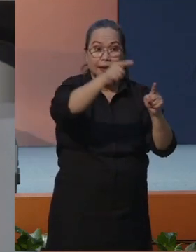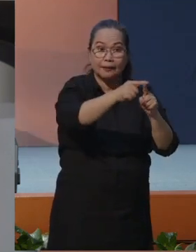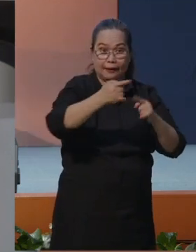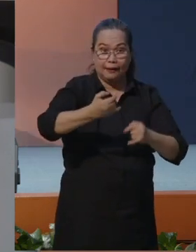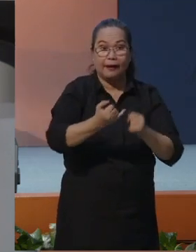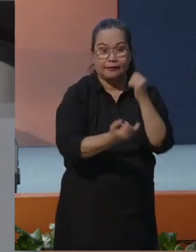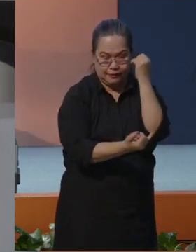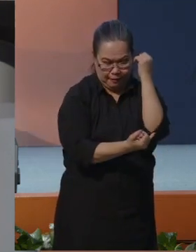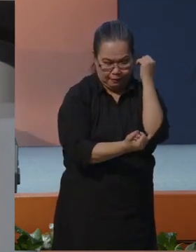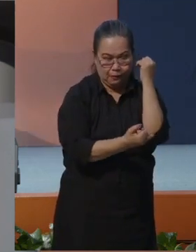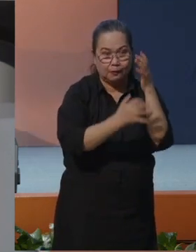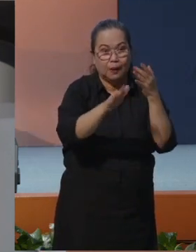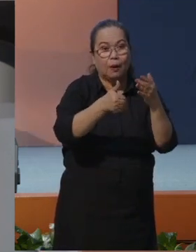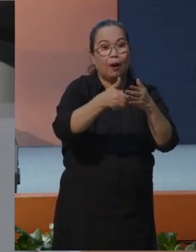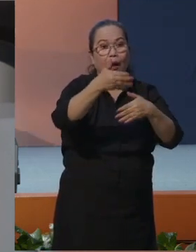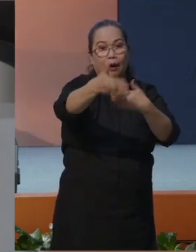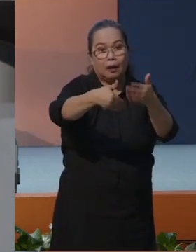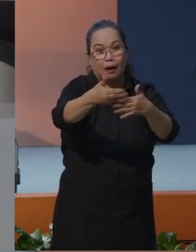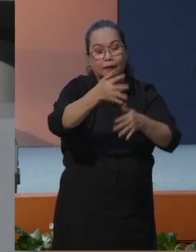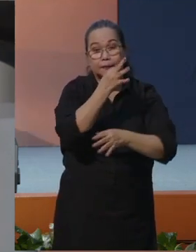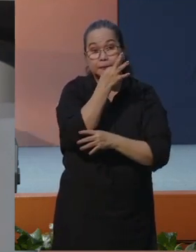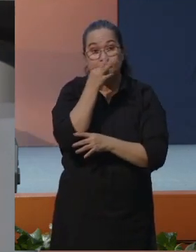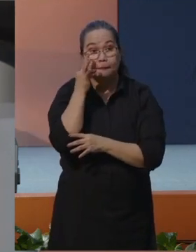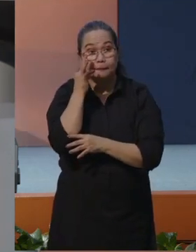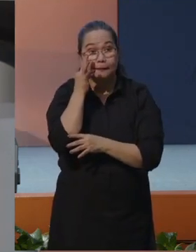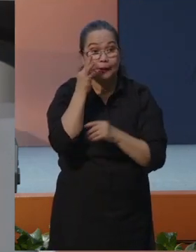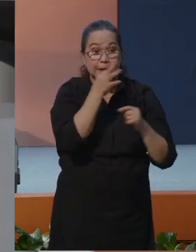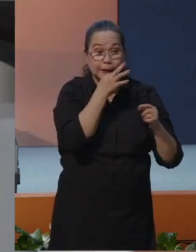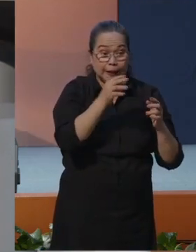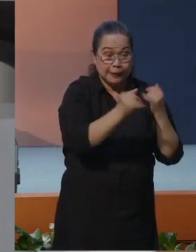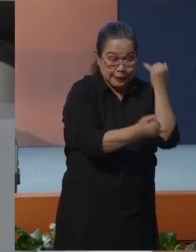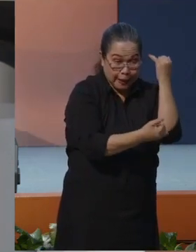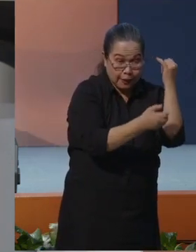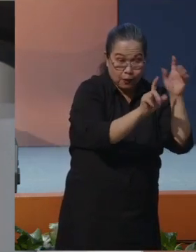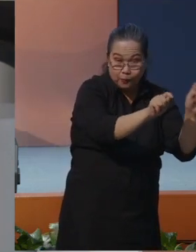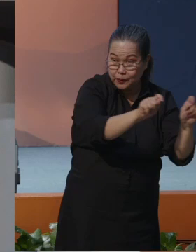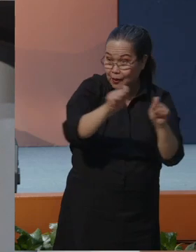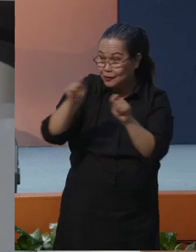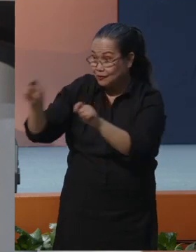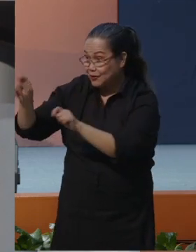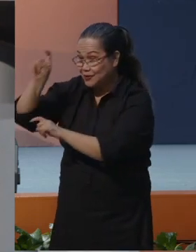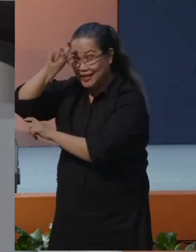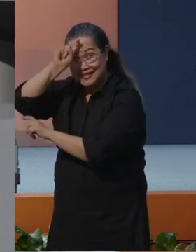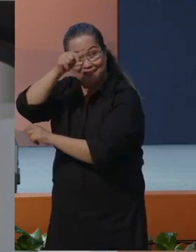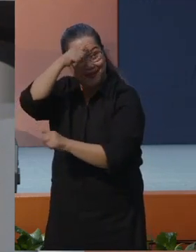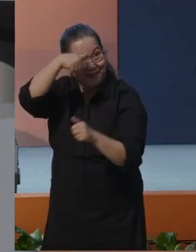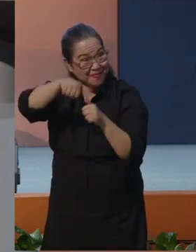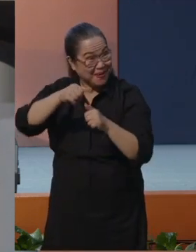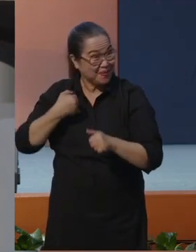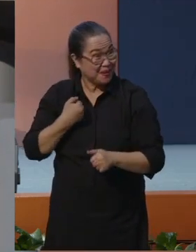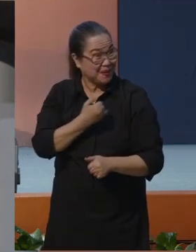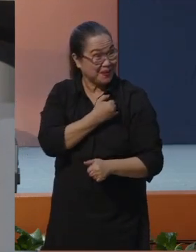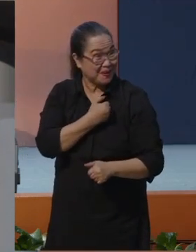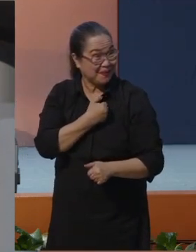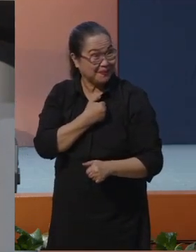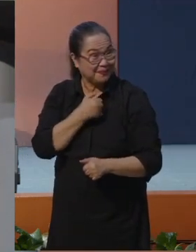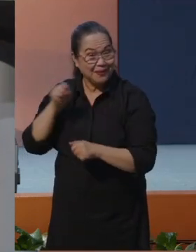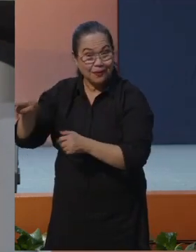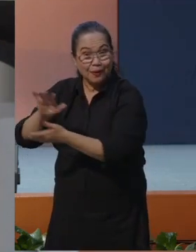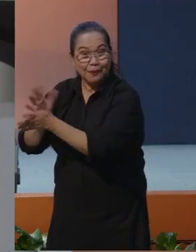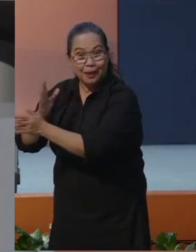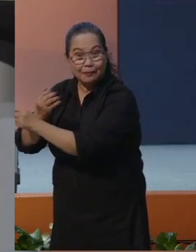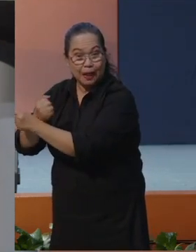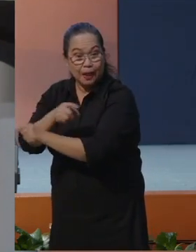Jacob. Tapos nagkaroon ng famine, nagpunta si Jacob at yung pamilya niya sa Egypt. Ang natira po doon, yung mga